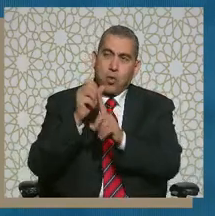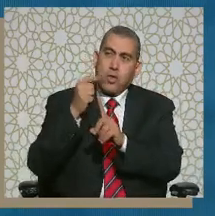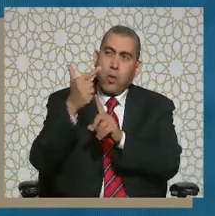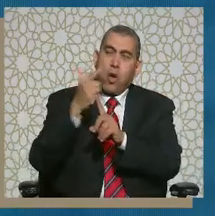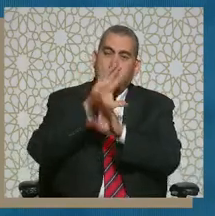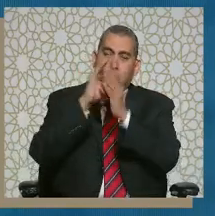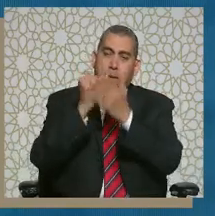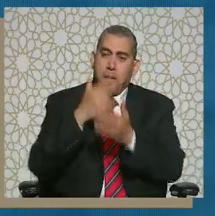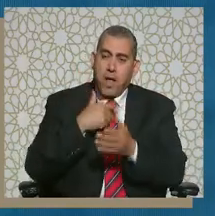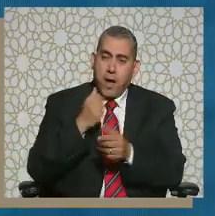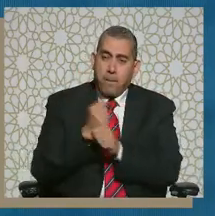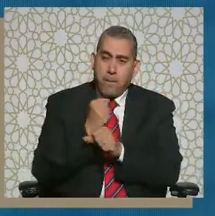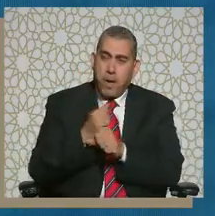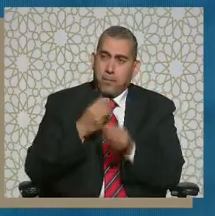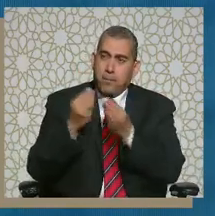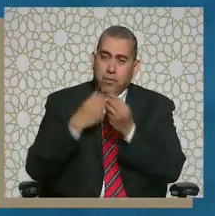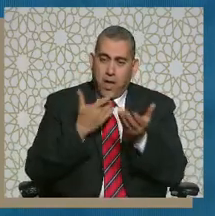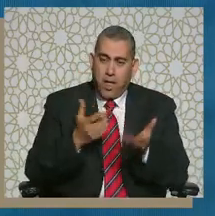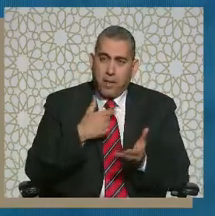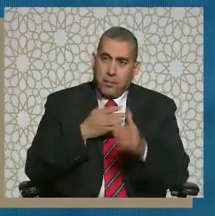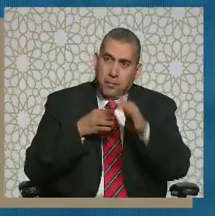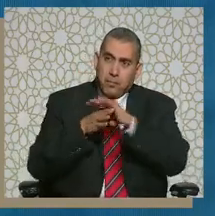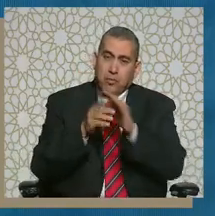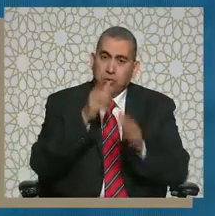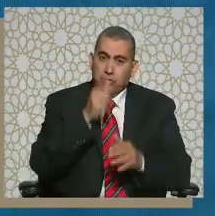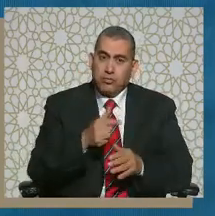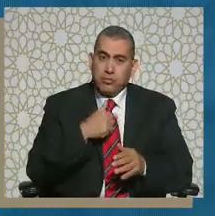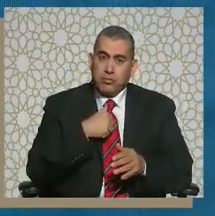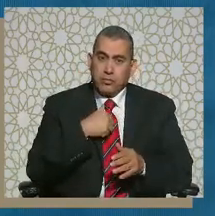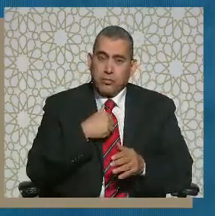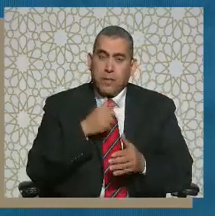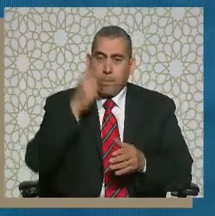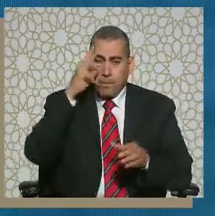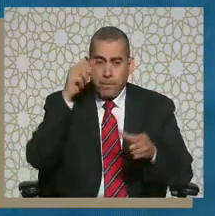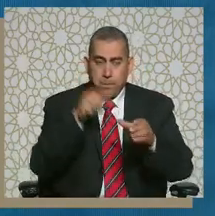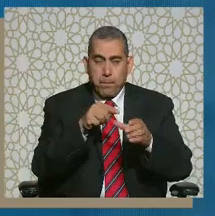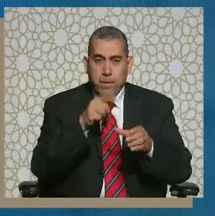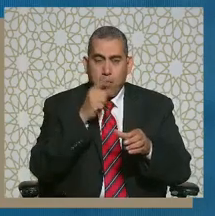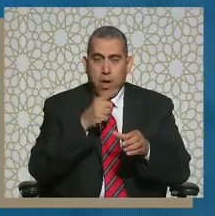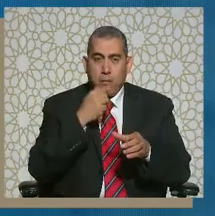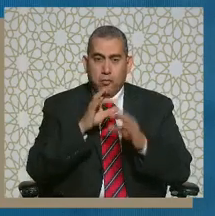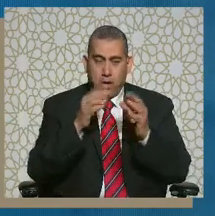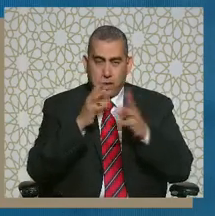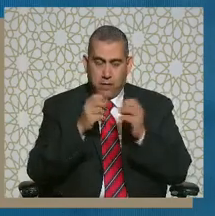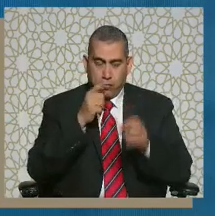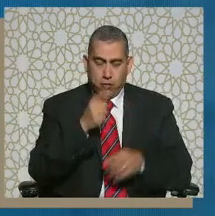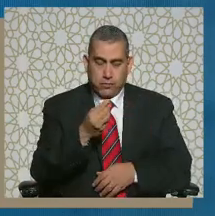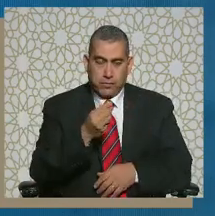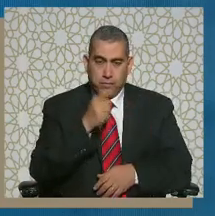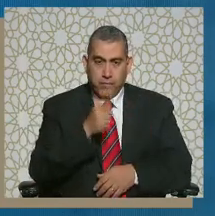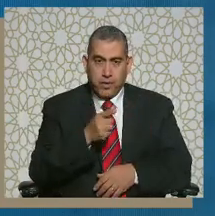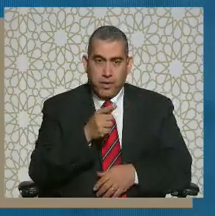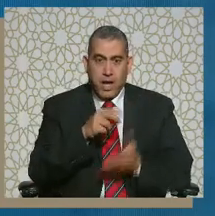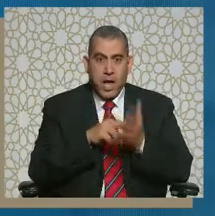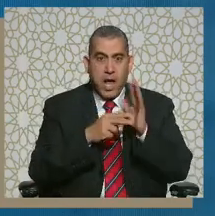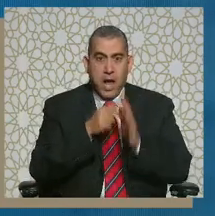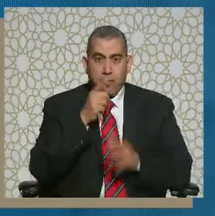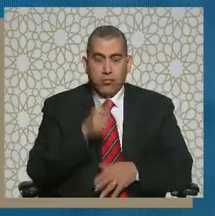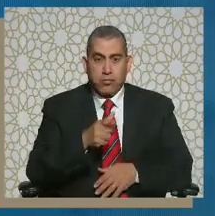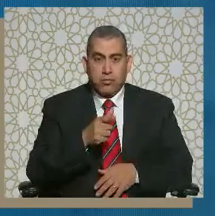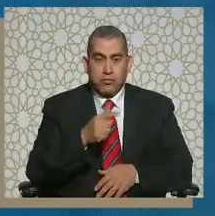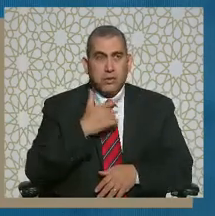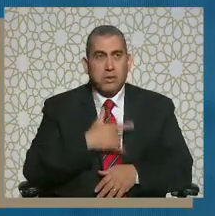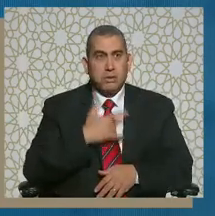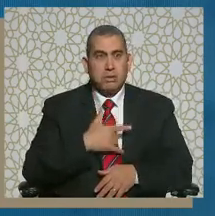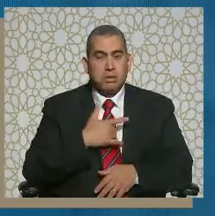معامله مع الله مش انا ما دخلتش في قوله من ذا الذي يقرض الله قرضا حسنا فهو اللي حاصل هو حاسس